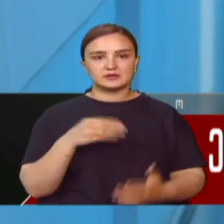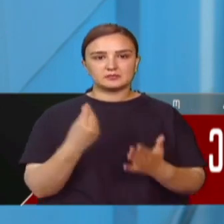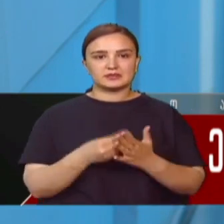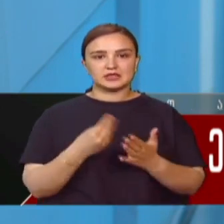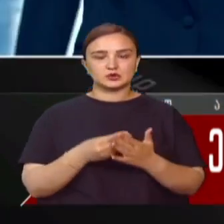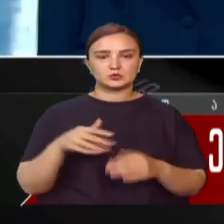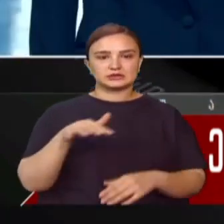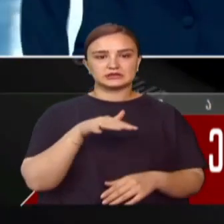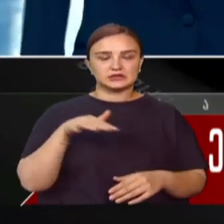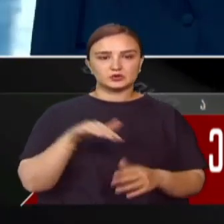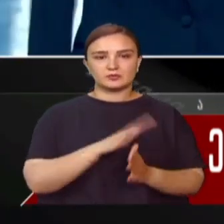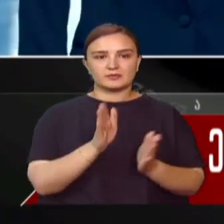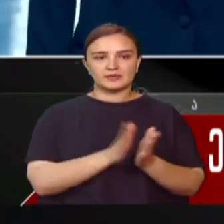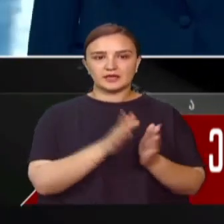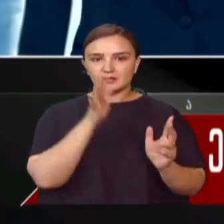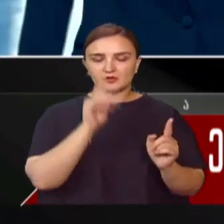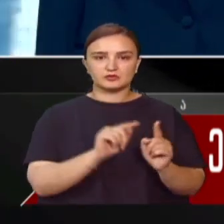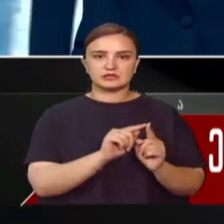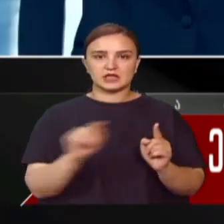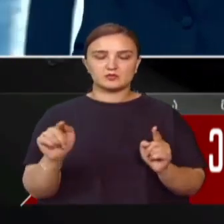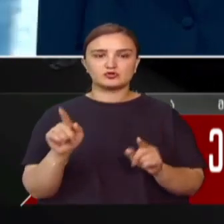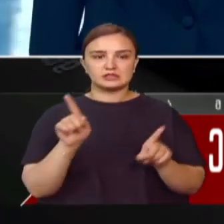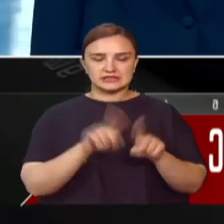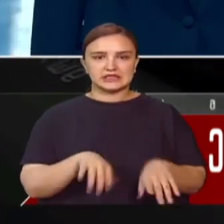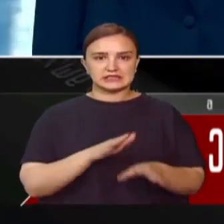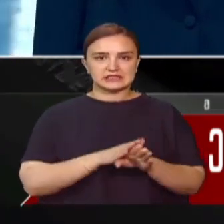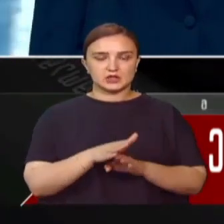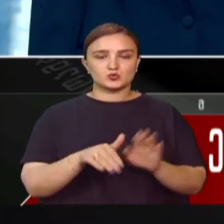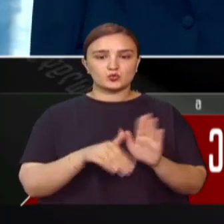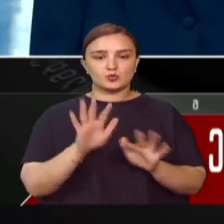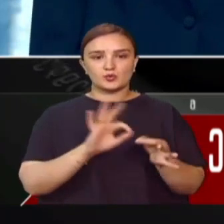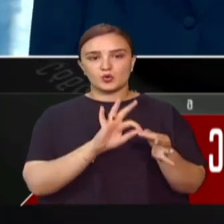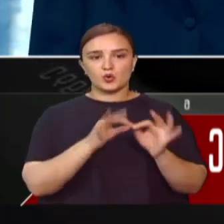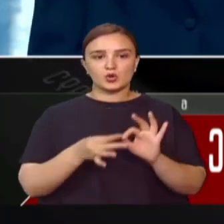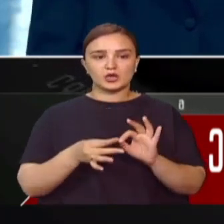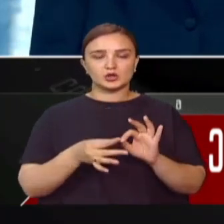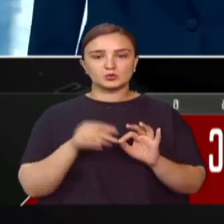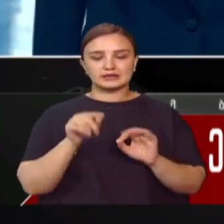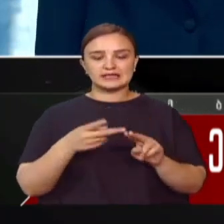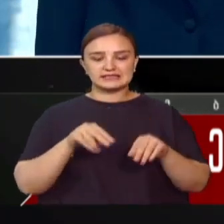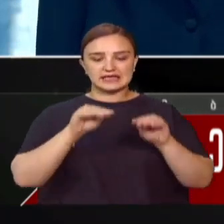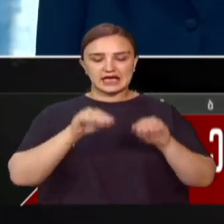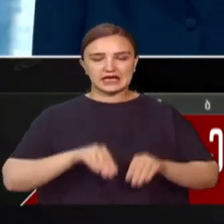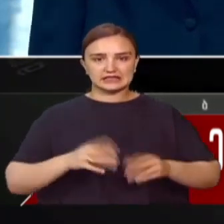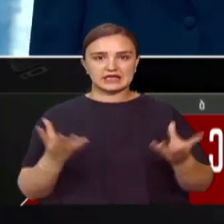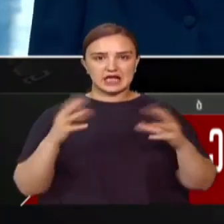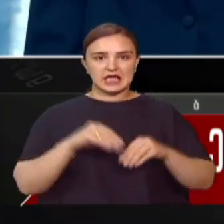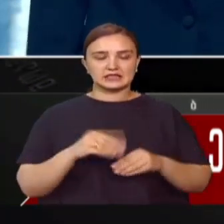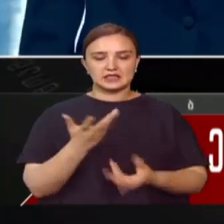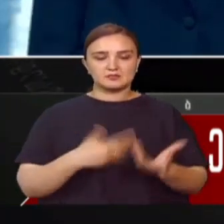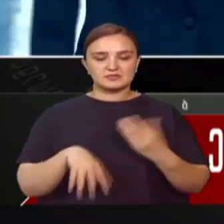ფინანსური სექტორი მთელი ამ პერიოდის განმავლობაში ისედაც ასრულებდა. უფრო კონკრეტულად, აღნიშნული ნორმატიული აქტი გააერთიანებს ყველა